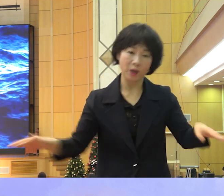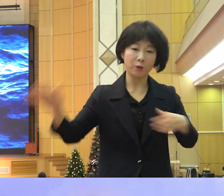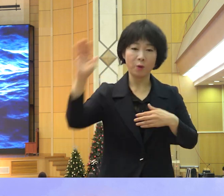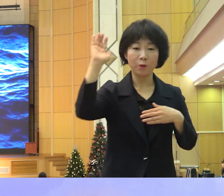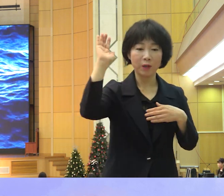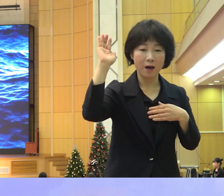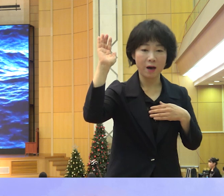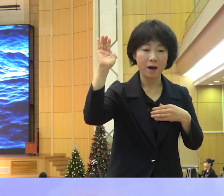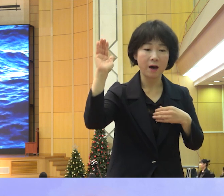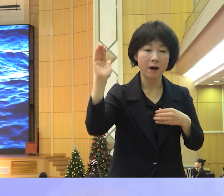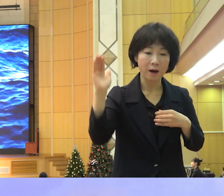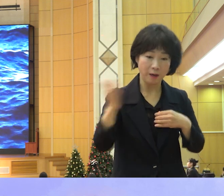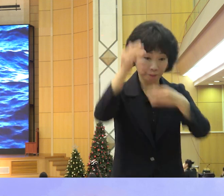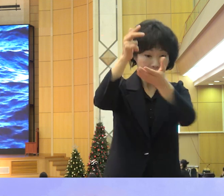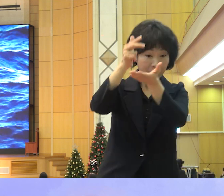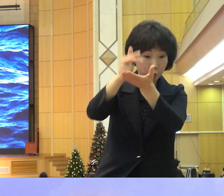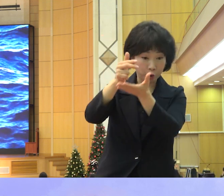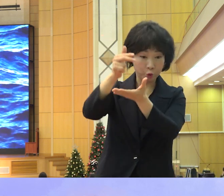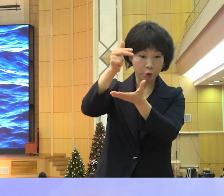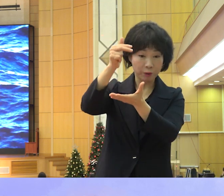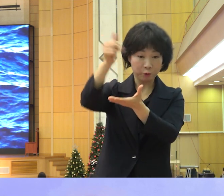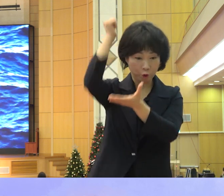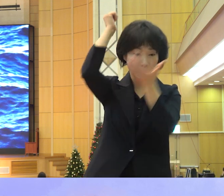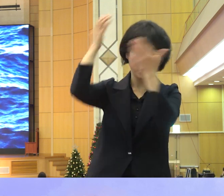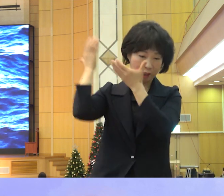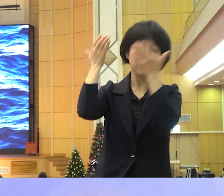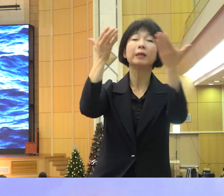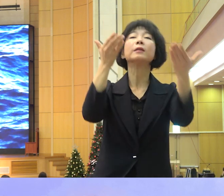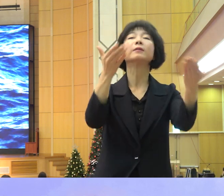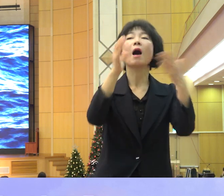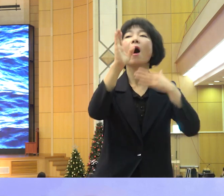잠잠하게 주님 주시는 참된 평화가